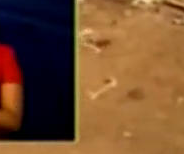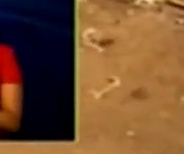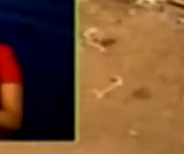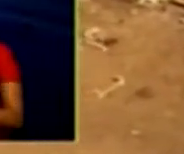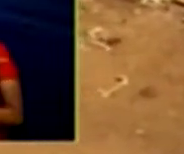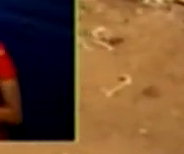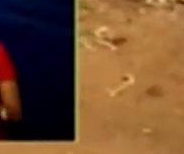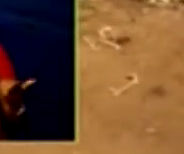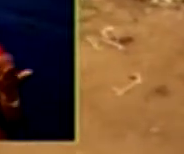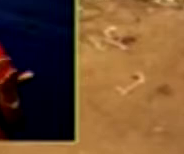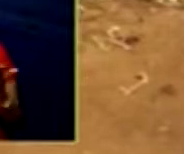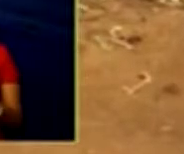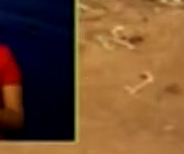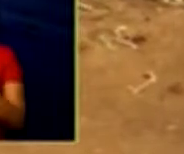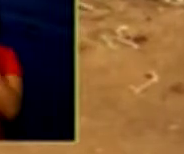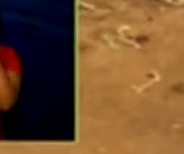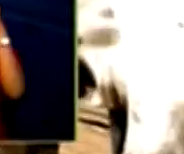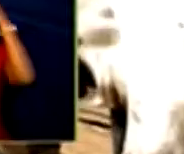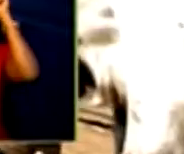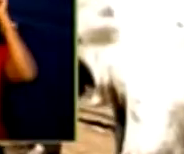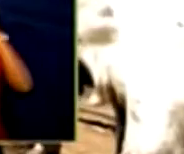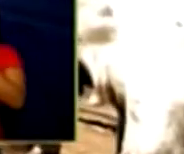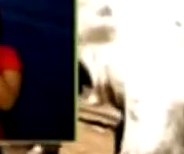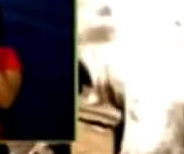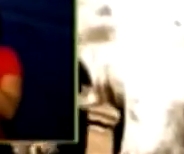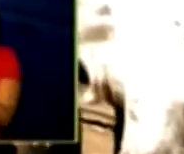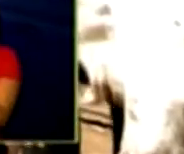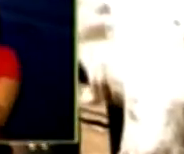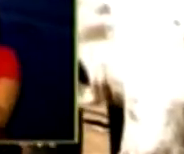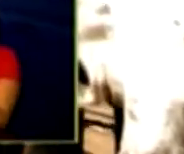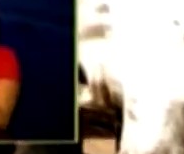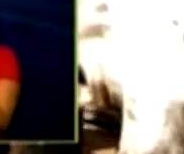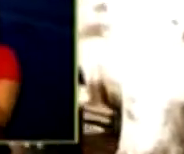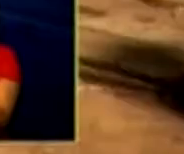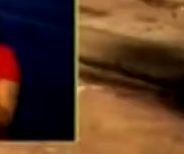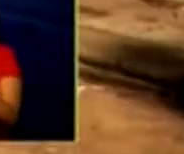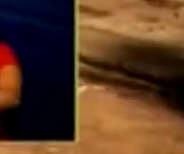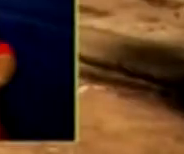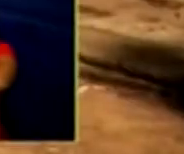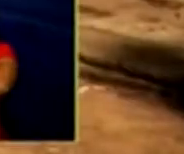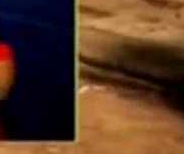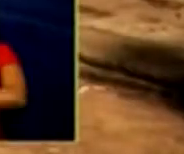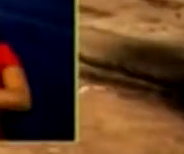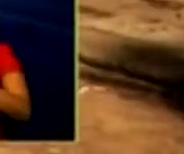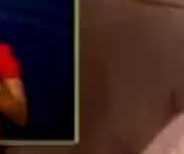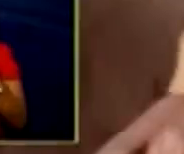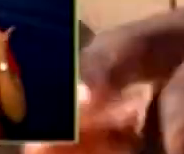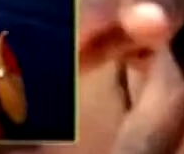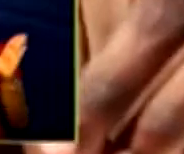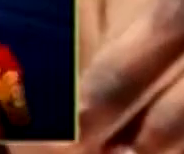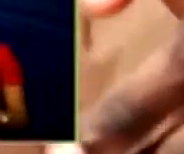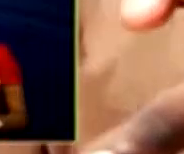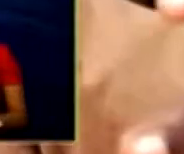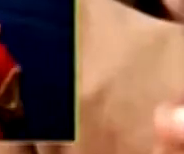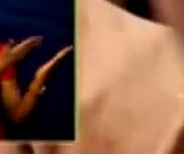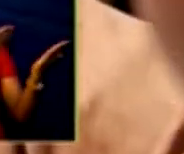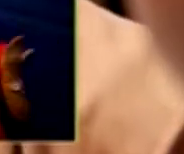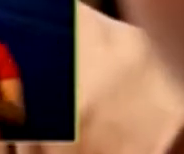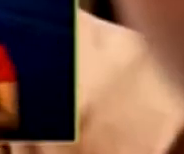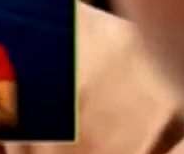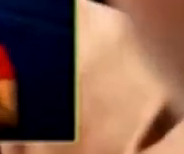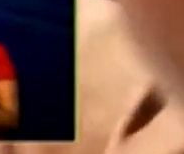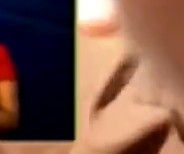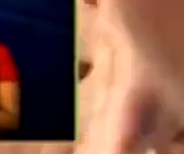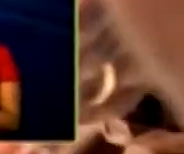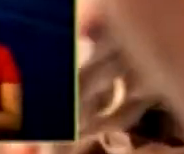kabisa. Kasi shite askultis, imeisha. Kedi. Chukua hii. Hebu nikuulize, hii maneno unasikia